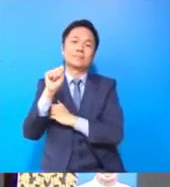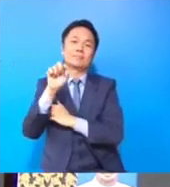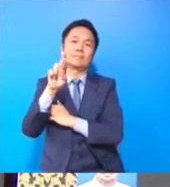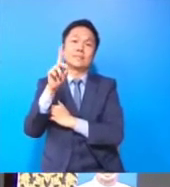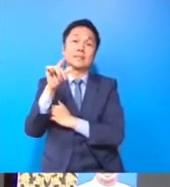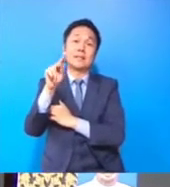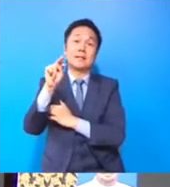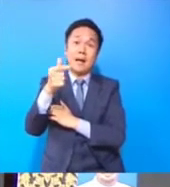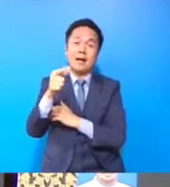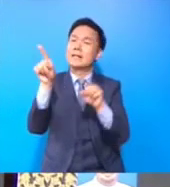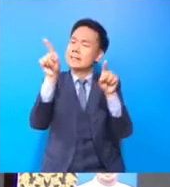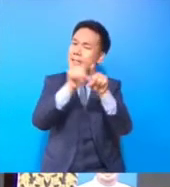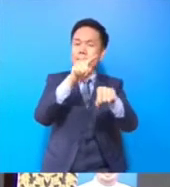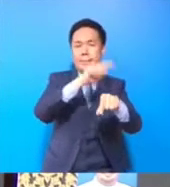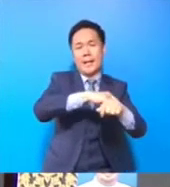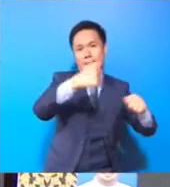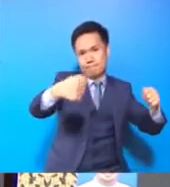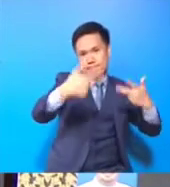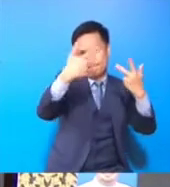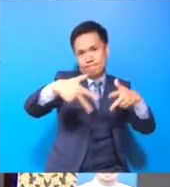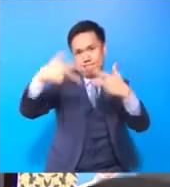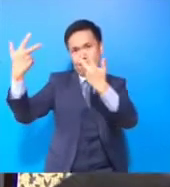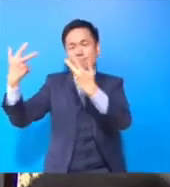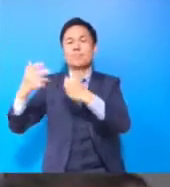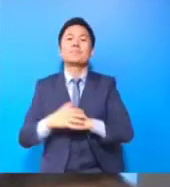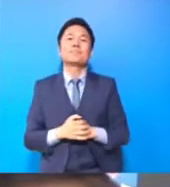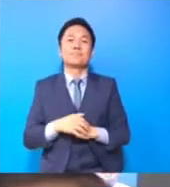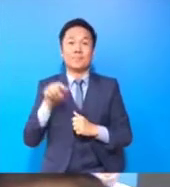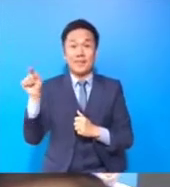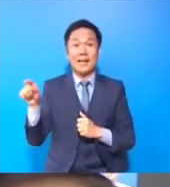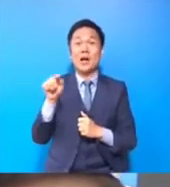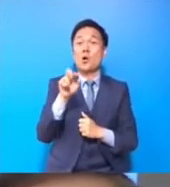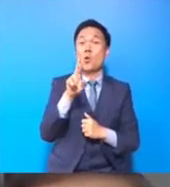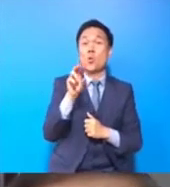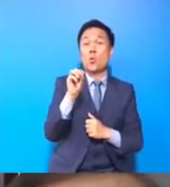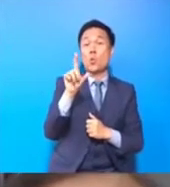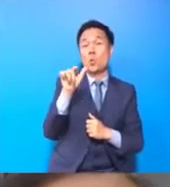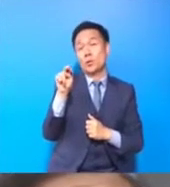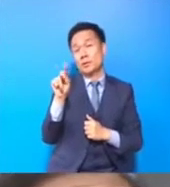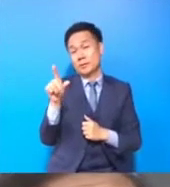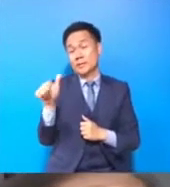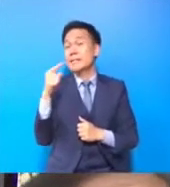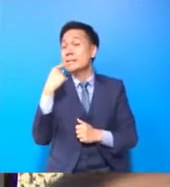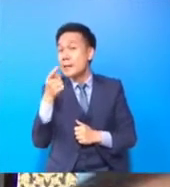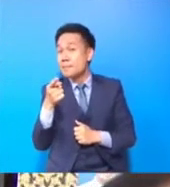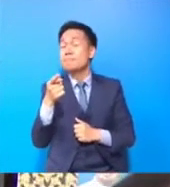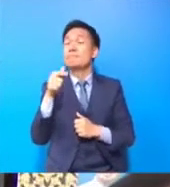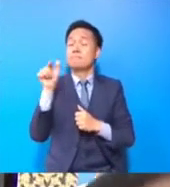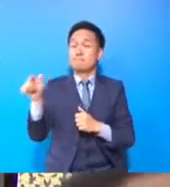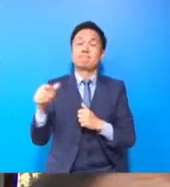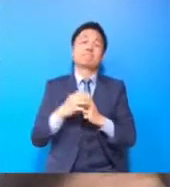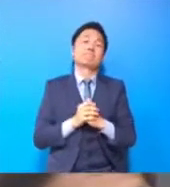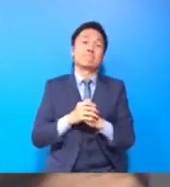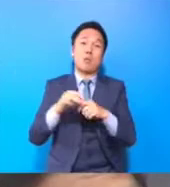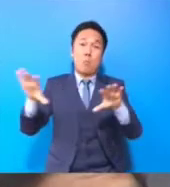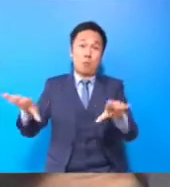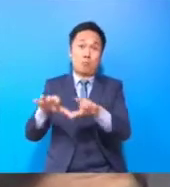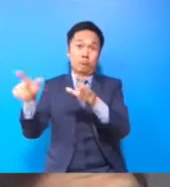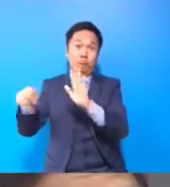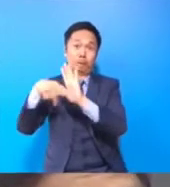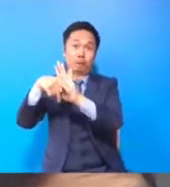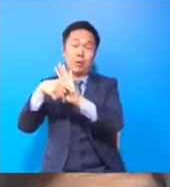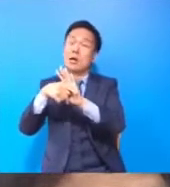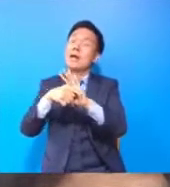takluk kepada iview GPM dan kemampuan keuangan kerjaan sekian cuma sevice